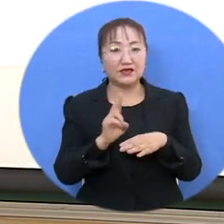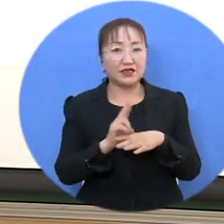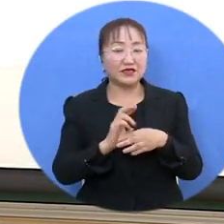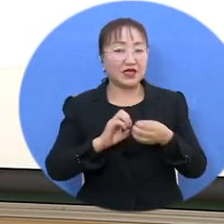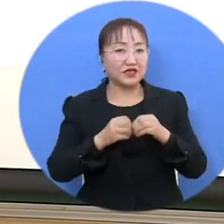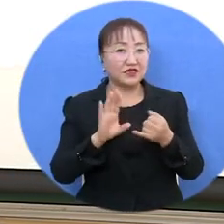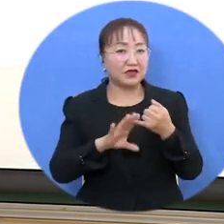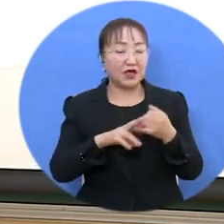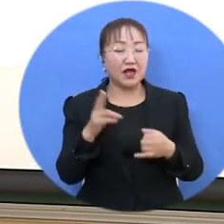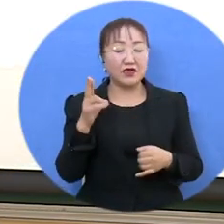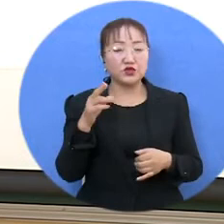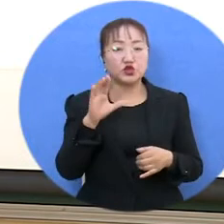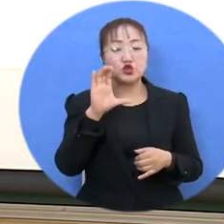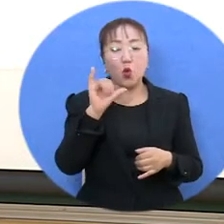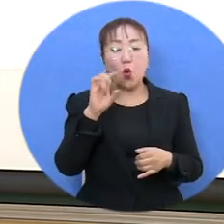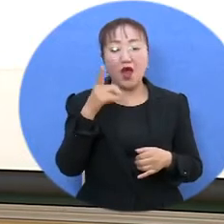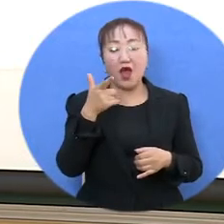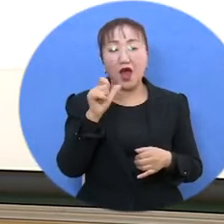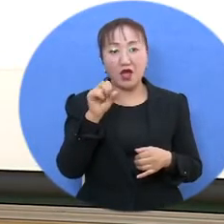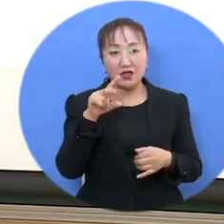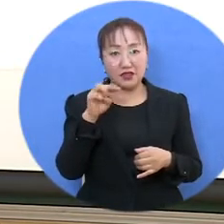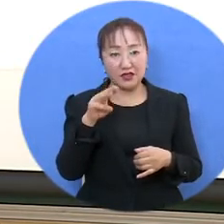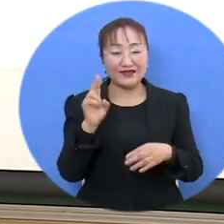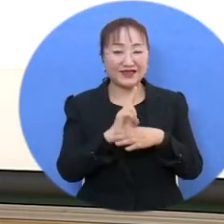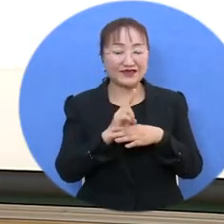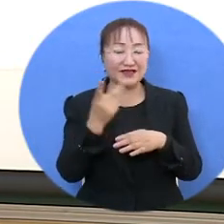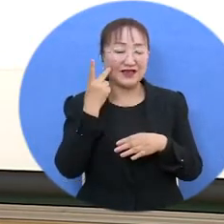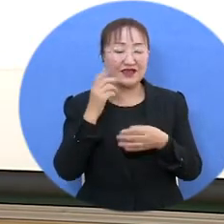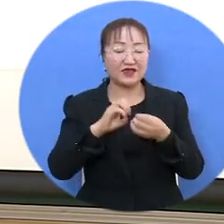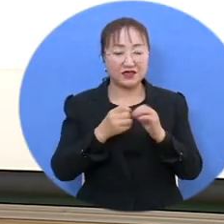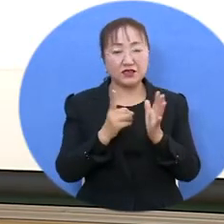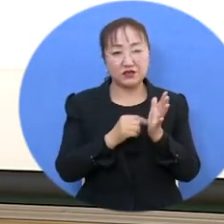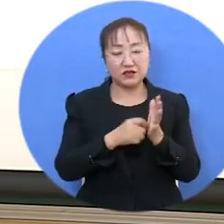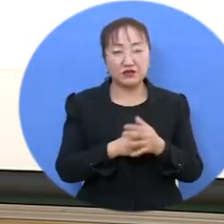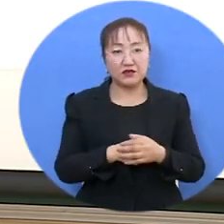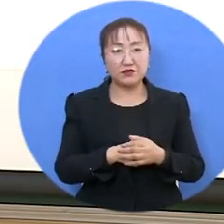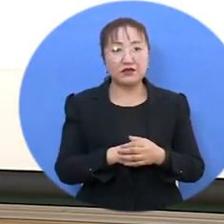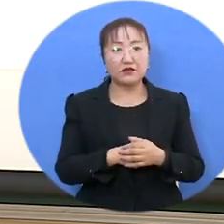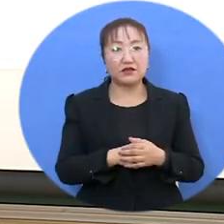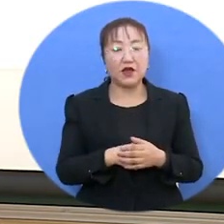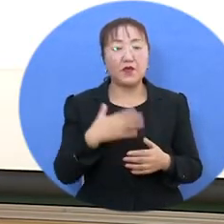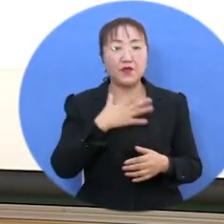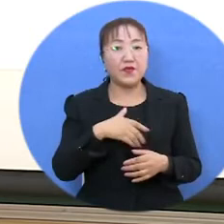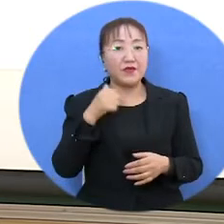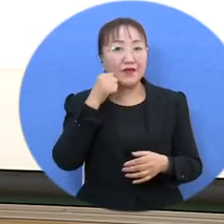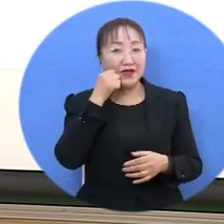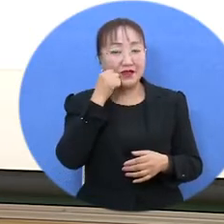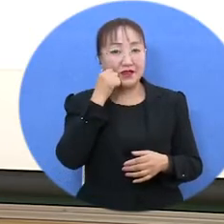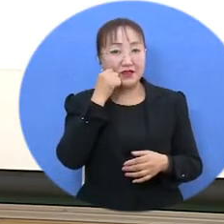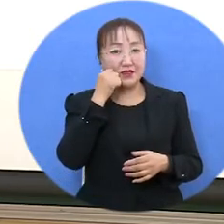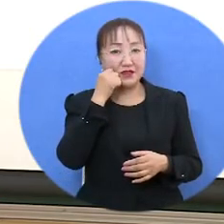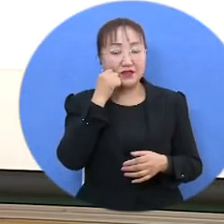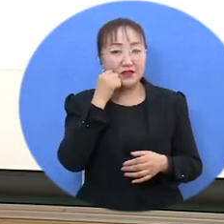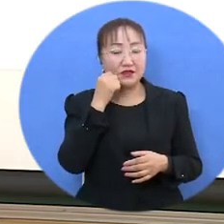суллалт сунгалтын дасгалыг тогтмол хийх шаардлагатай шүү хүүхдүүдээ. За одоо бие бялдрын хөдөлгөөнийг хөгжилтийг дасгал